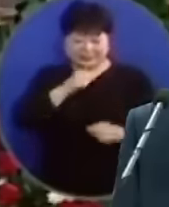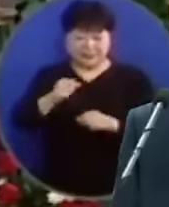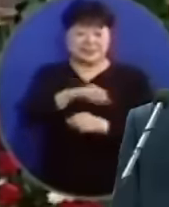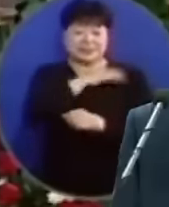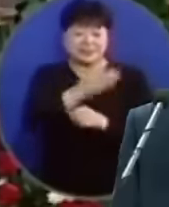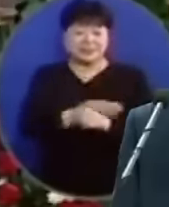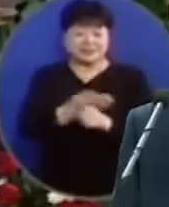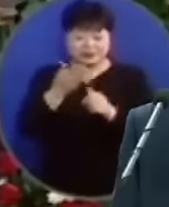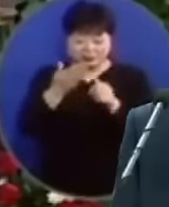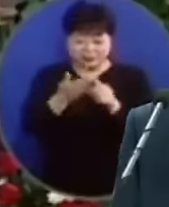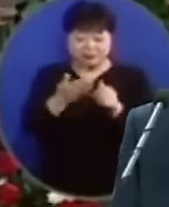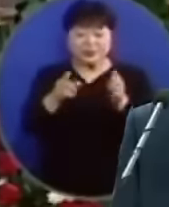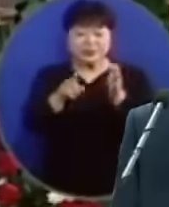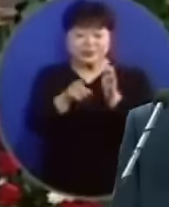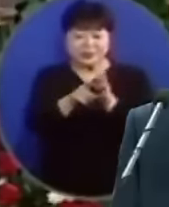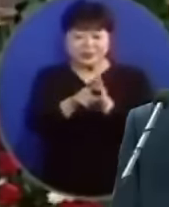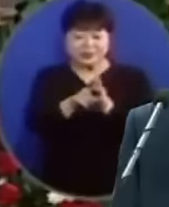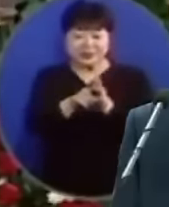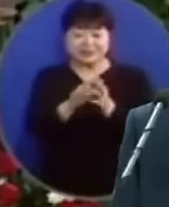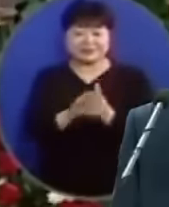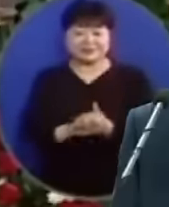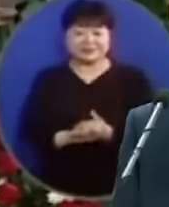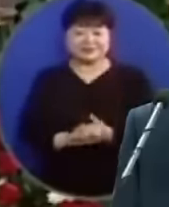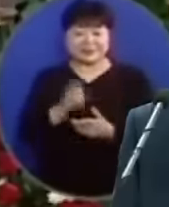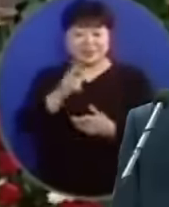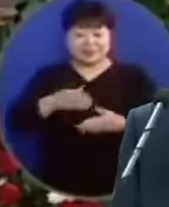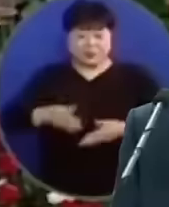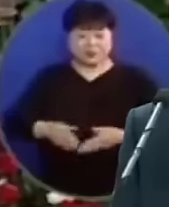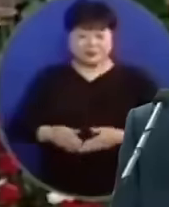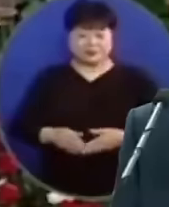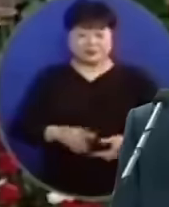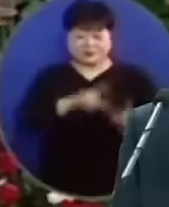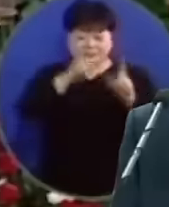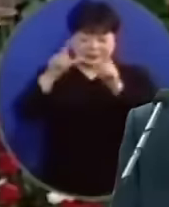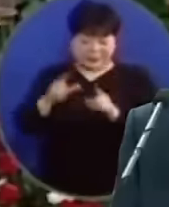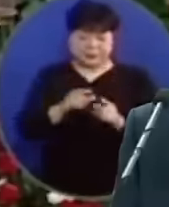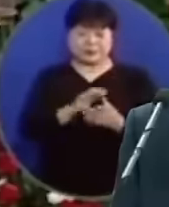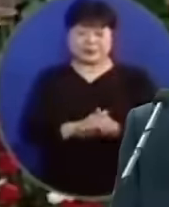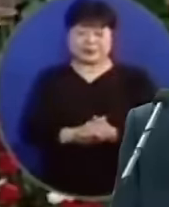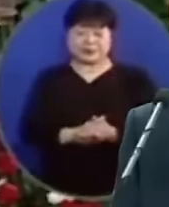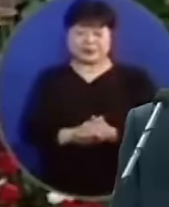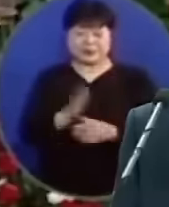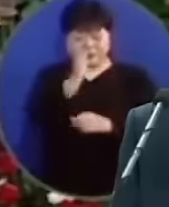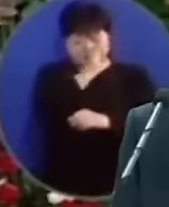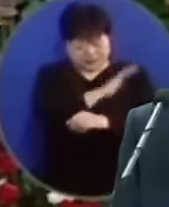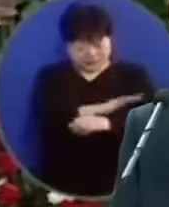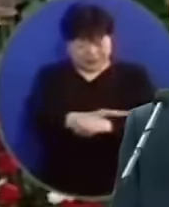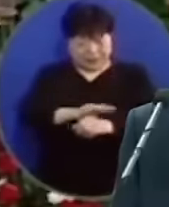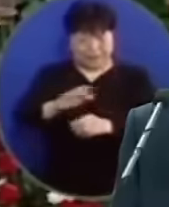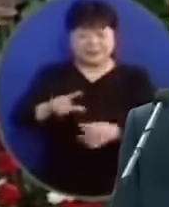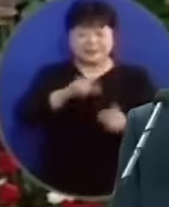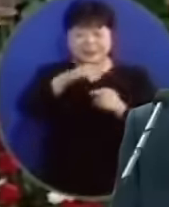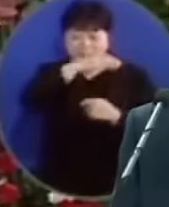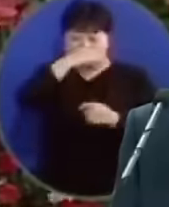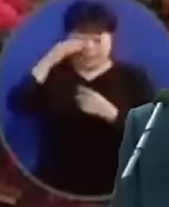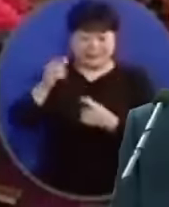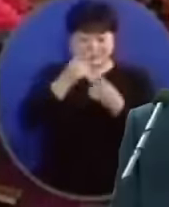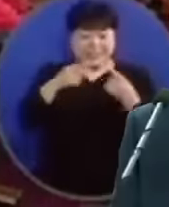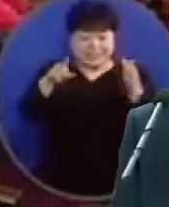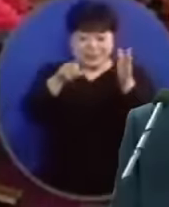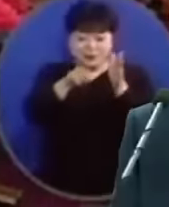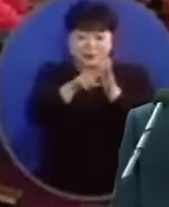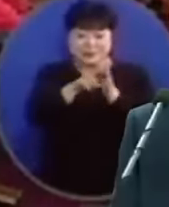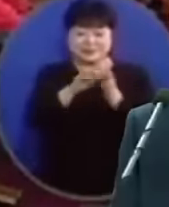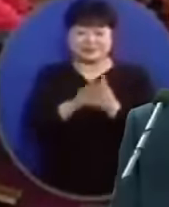능력을 갖추게 하려 함이라. 우리는 한 번밖에 살지 못하는 삶을 잘 살고 올바르게 살기